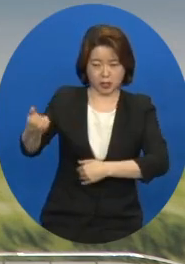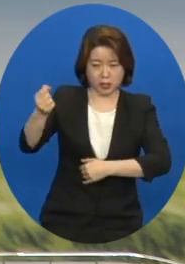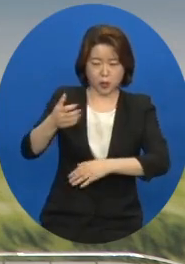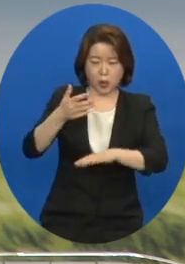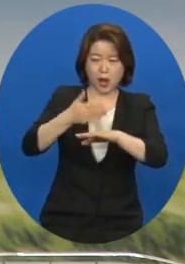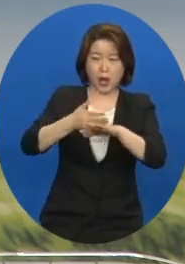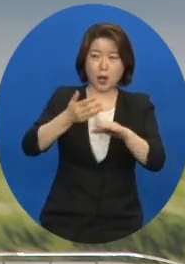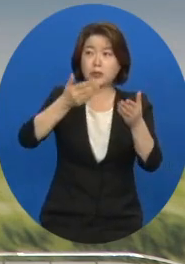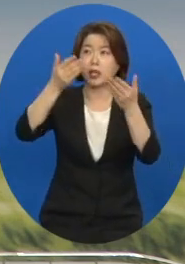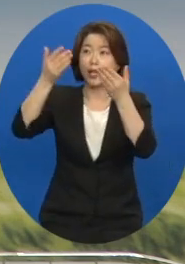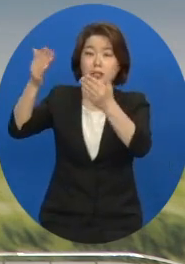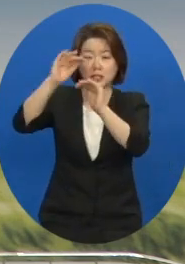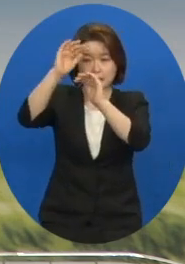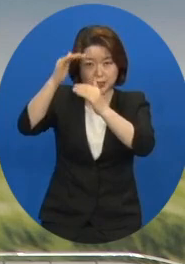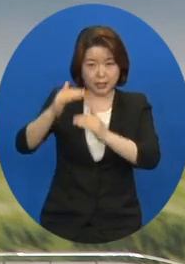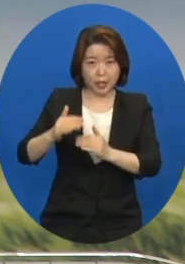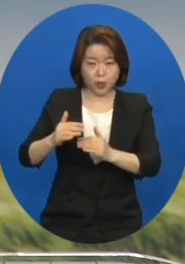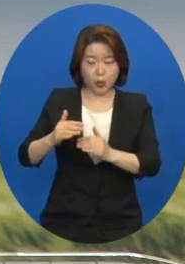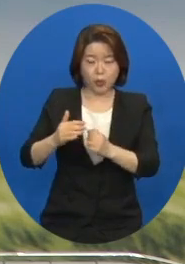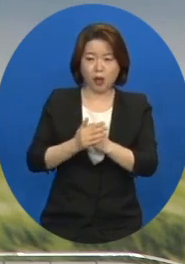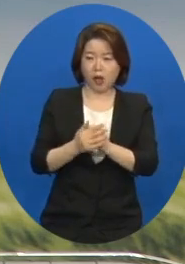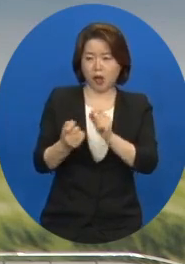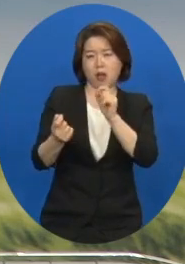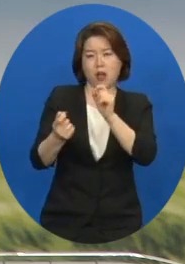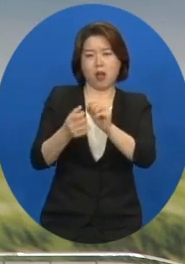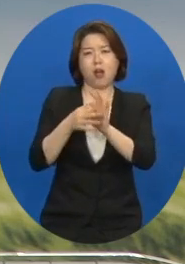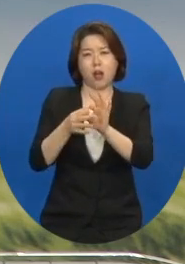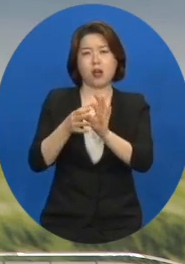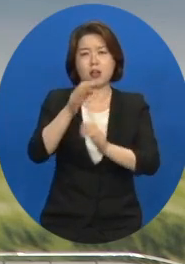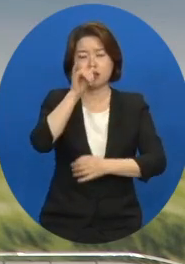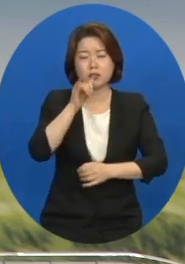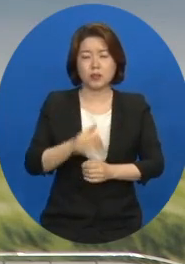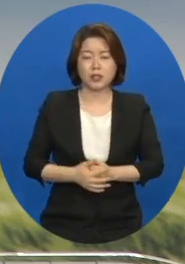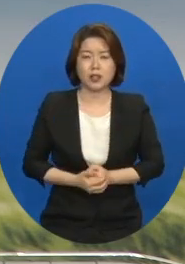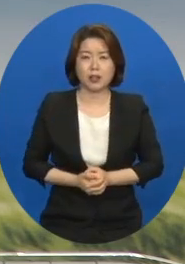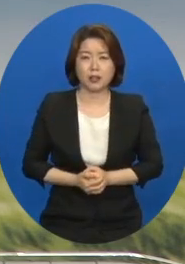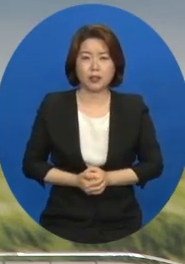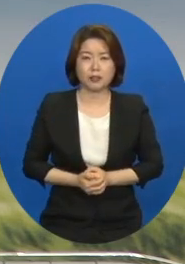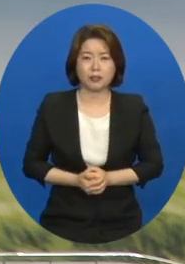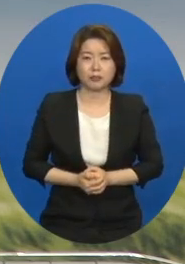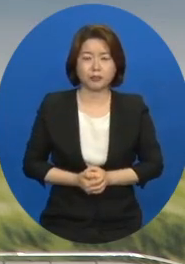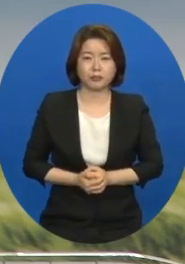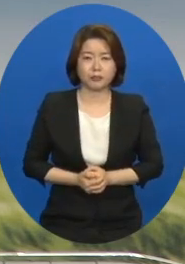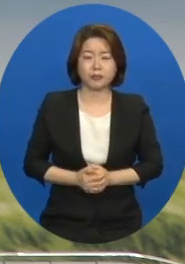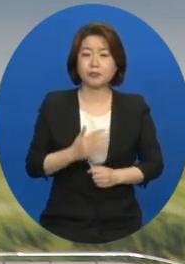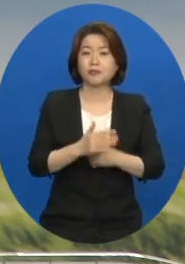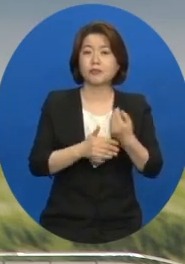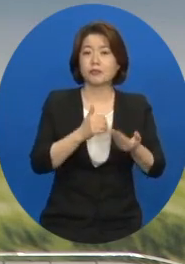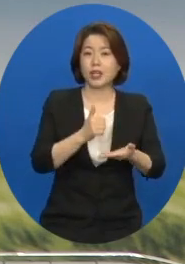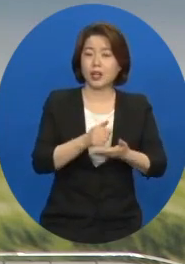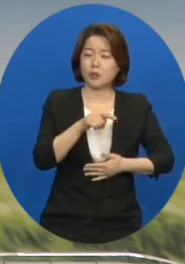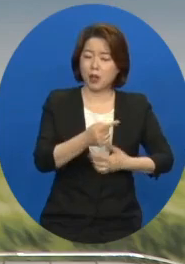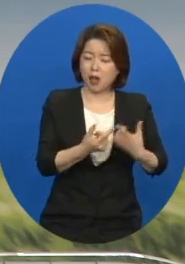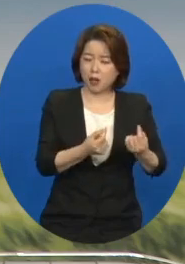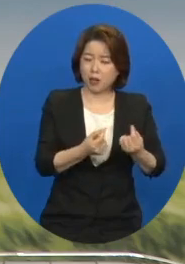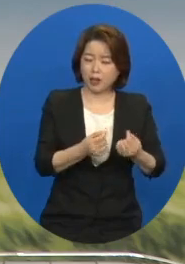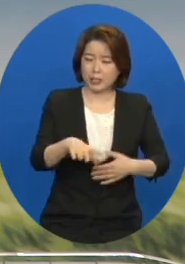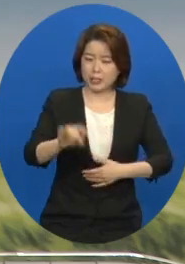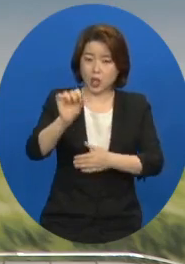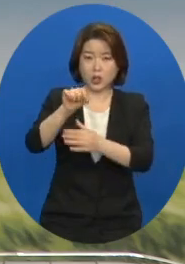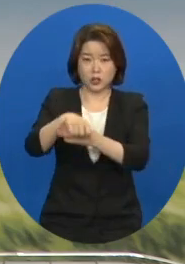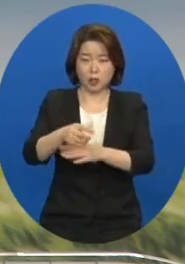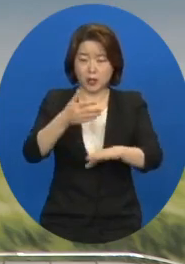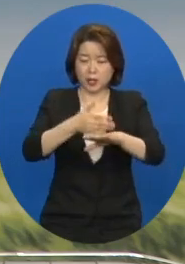드리라고 하는 그 내용과 밀접한 관련이 있기 때문에 그렇습니다. 하나님이 그렇게 첫 열매